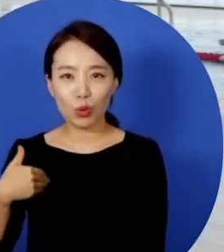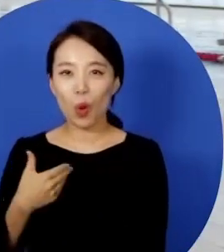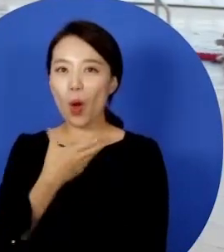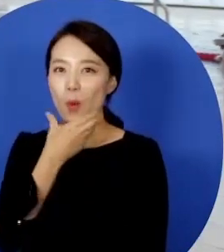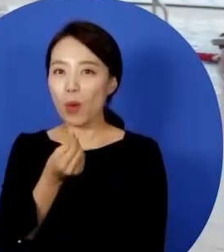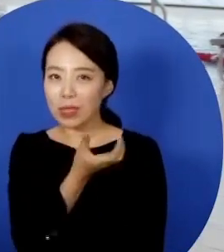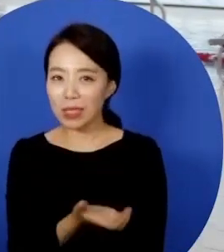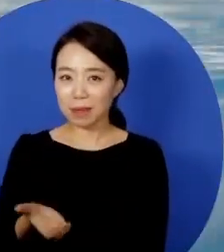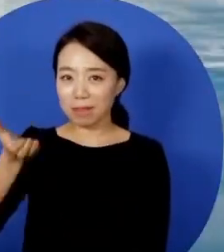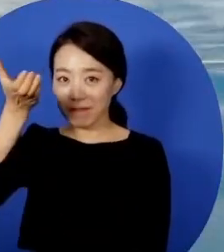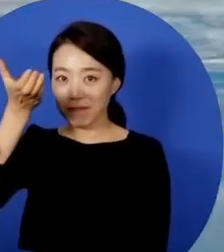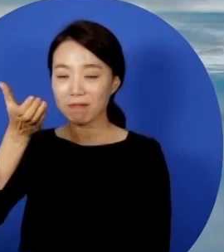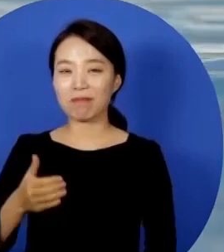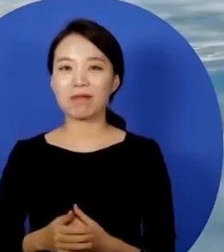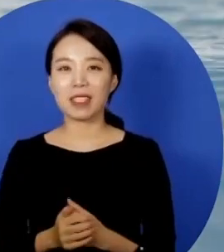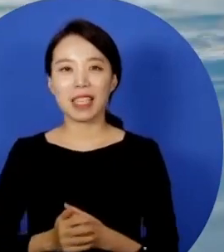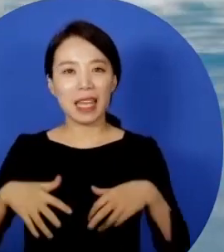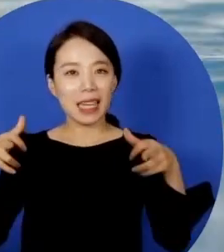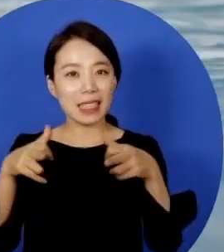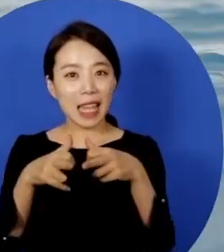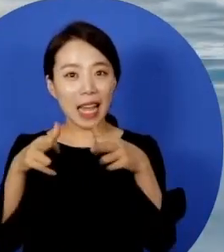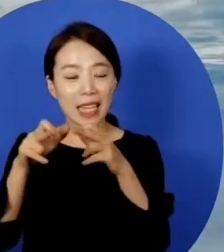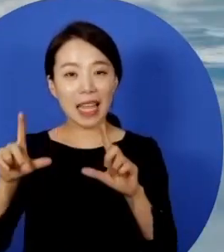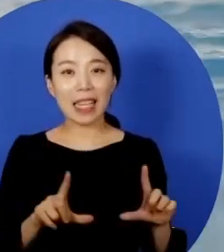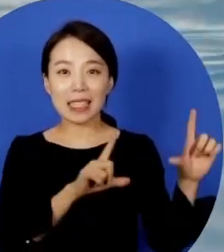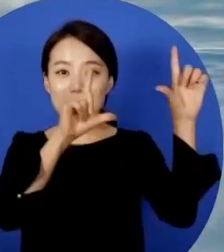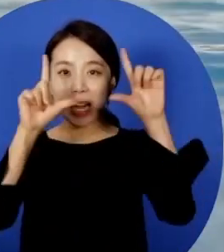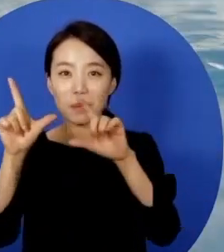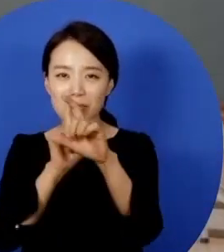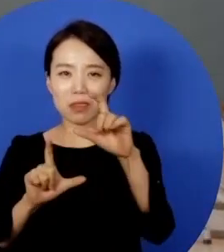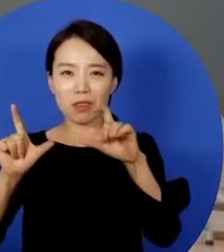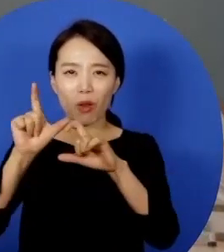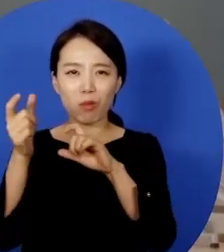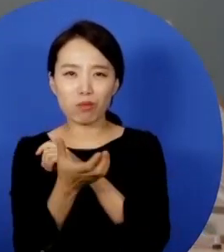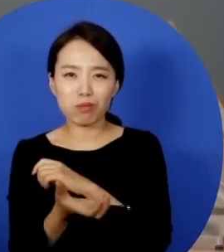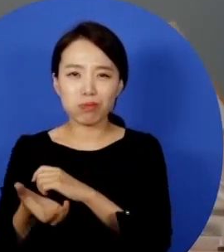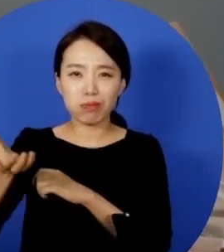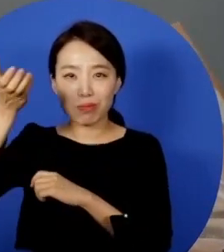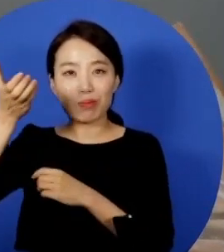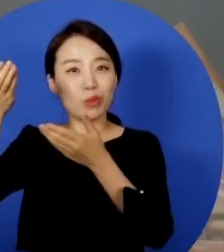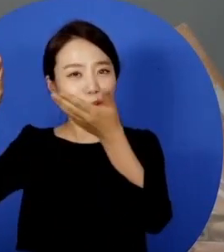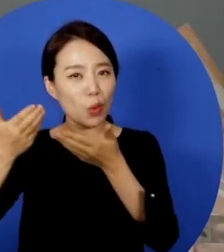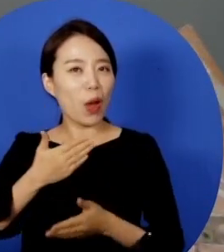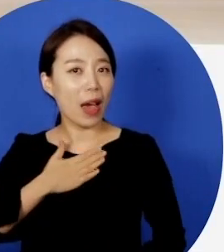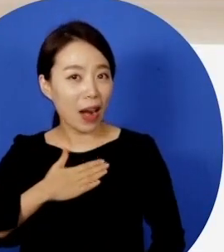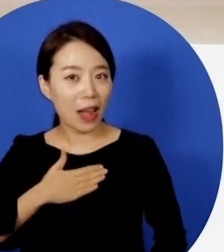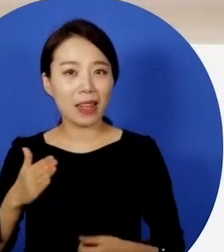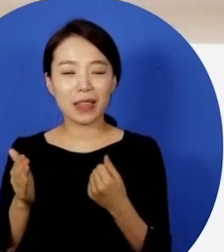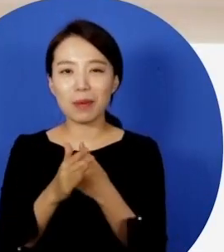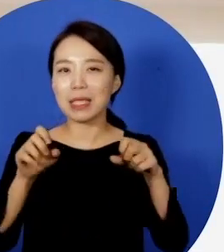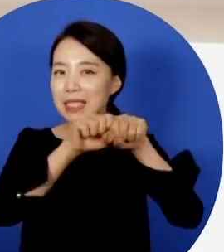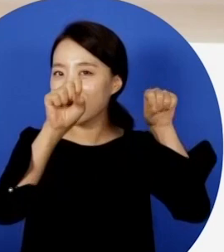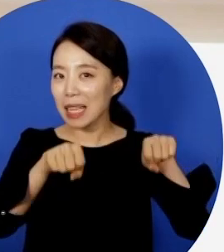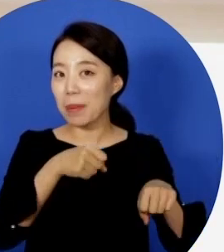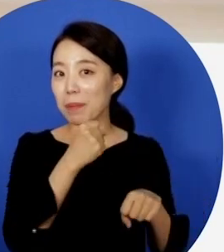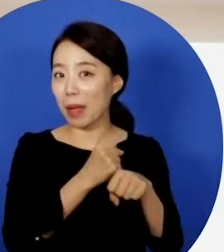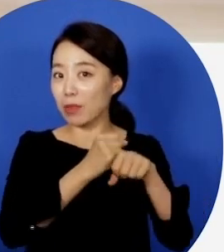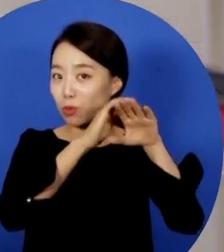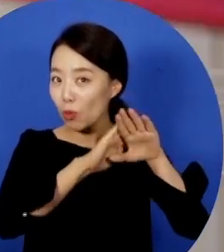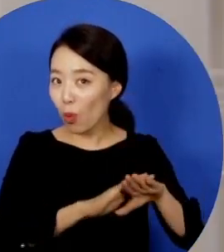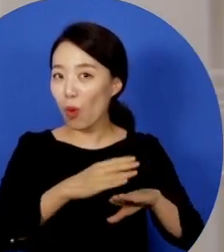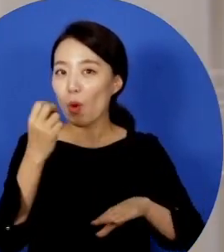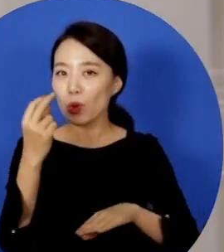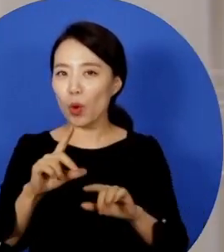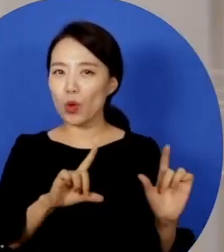등으로 장애인의 삶의 질을 높여줄 것임을 알기에 생활 체육 시스템을 구성하고